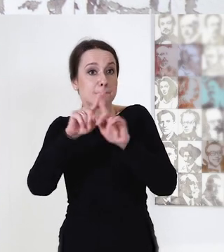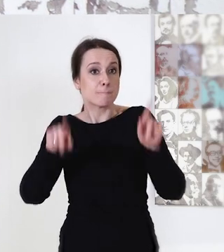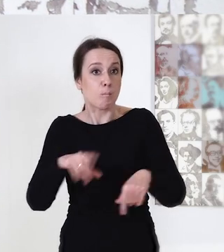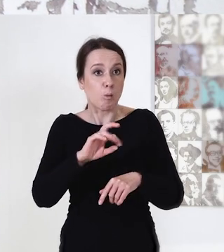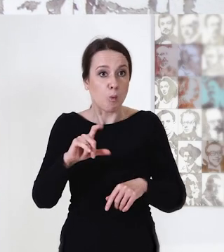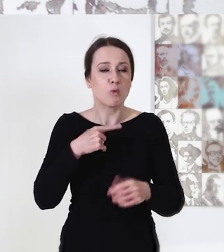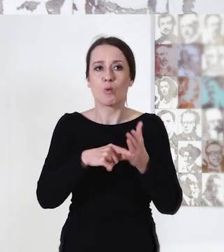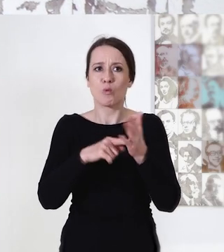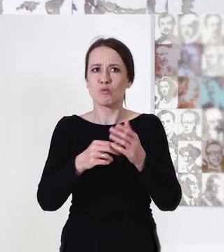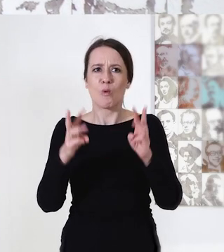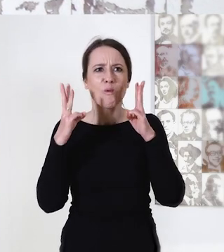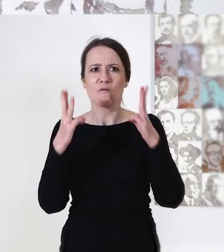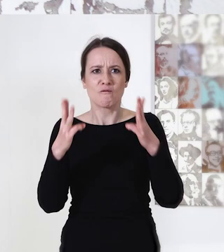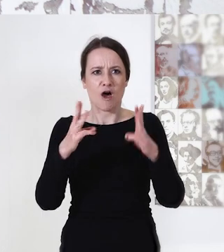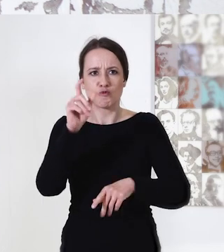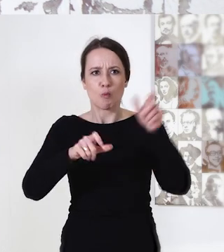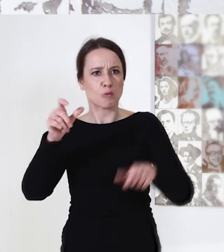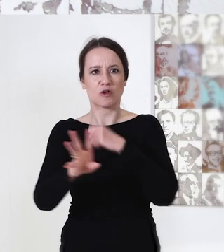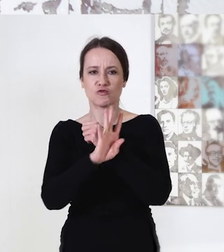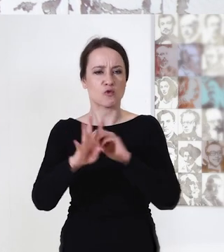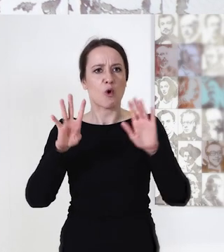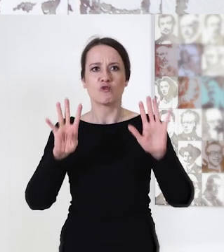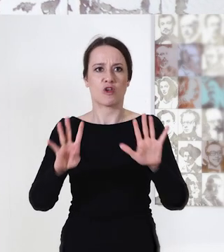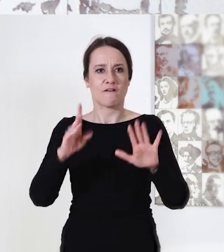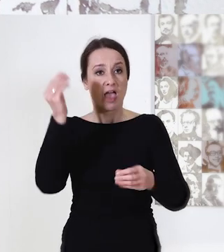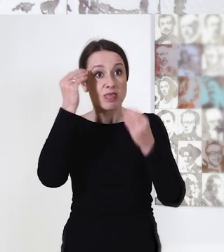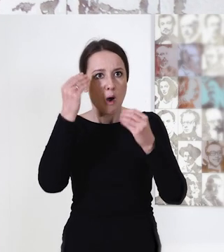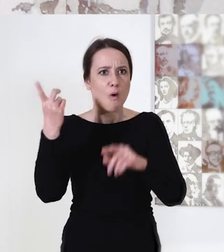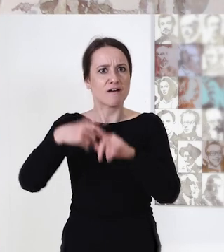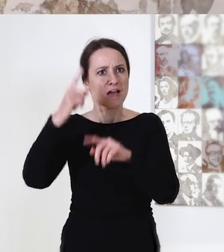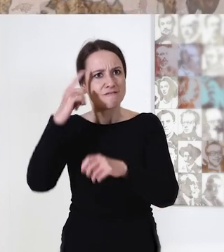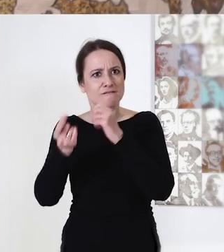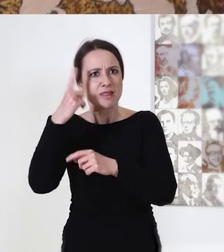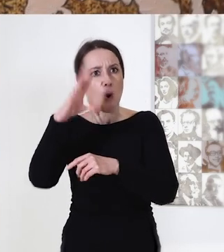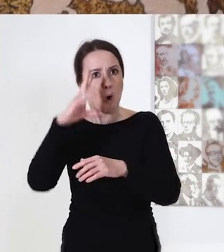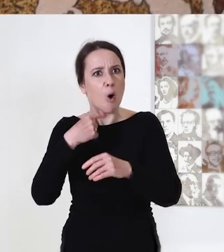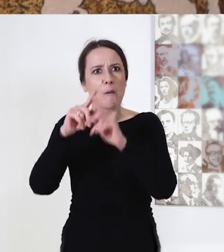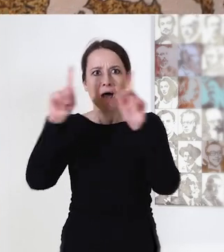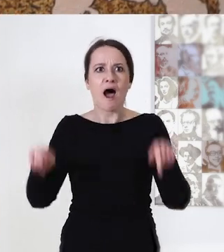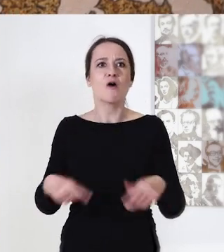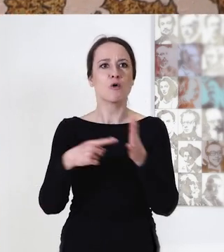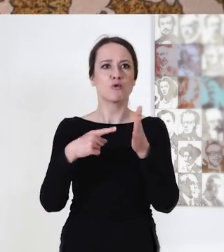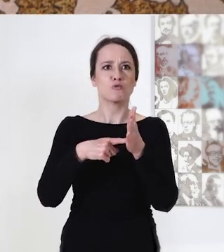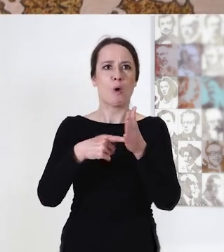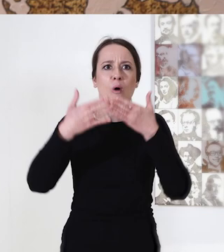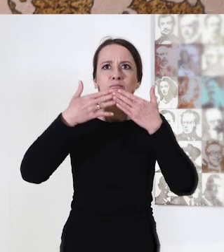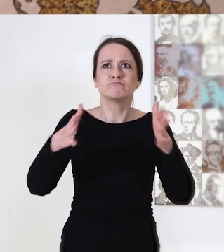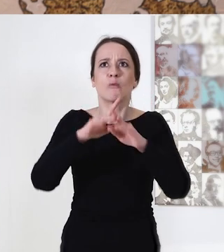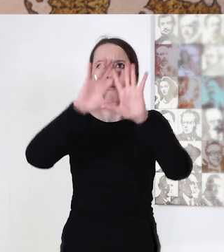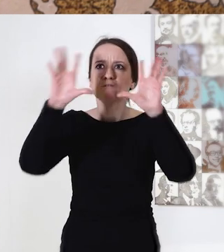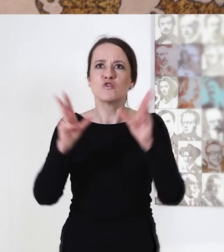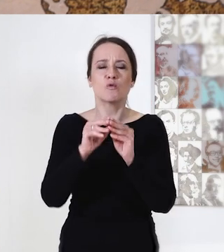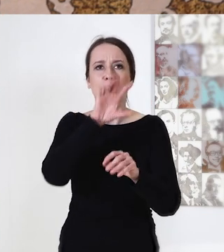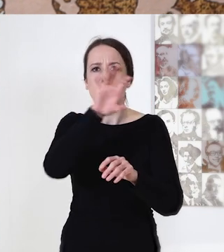ważnych dziewięćdziesięciu dziewięciu naukowców i wynalazców to jest tworzy otwarty zbiór twarzy